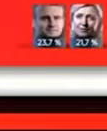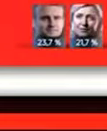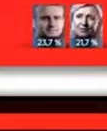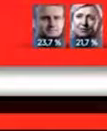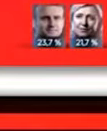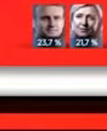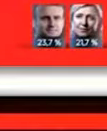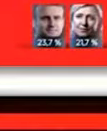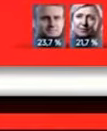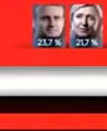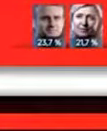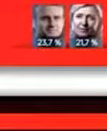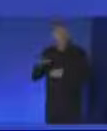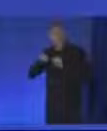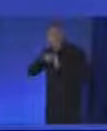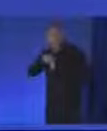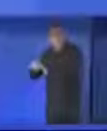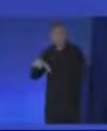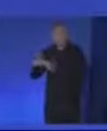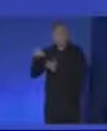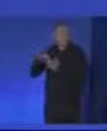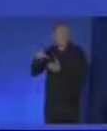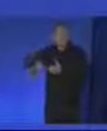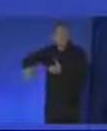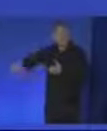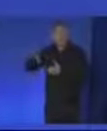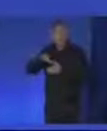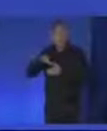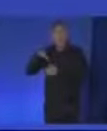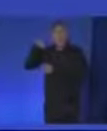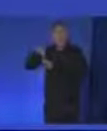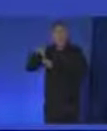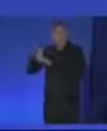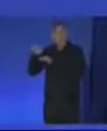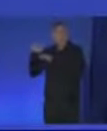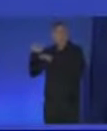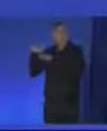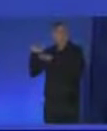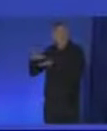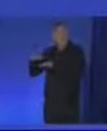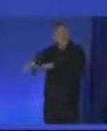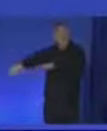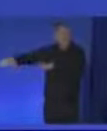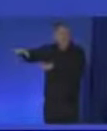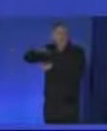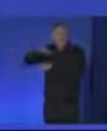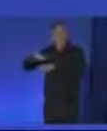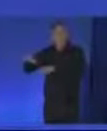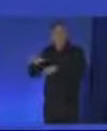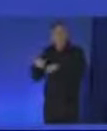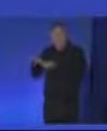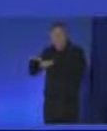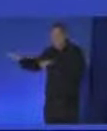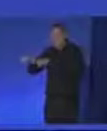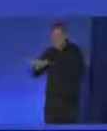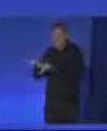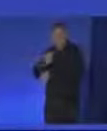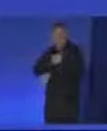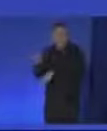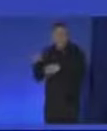La gauche n'est pas morte. Ne vous dispersez pas. Restez unis, restez